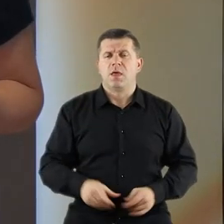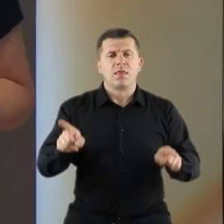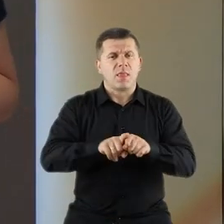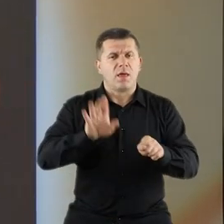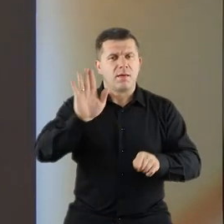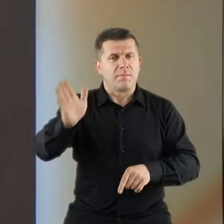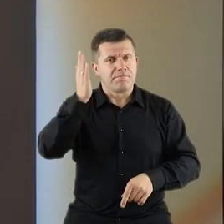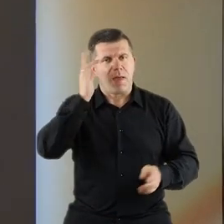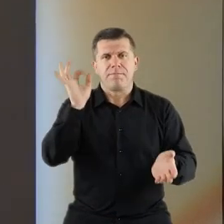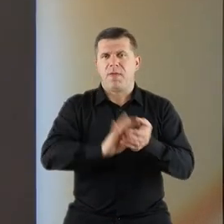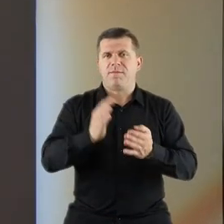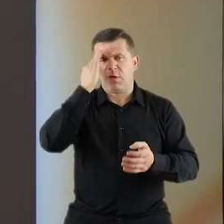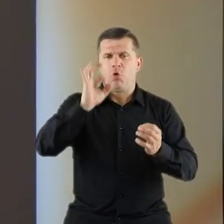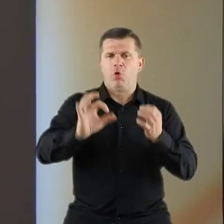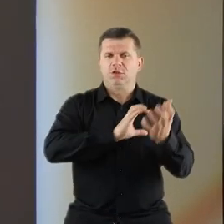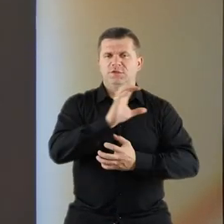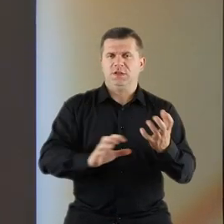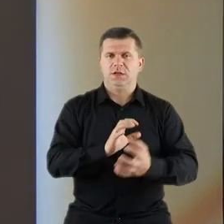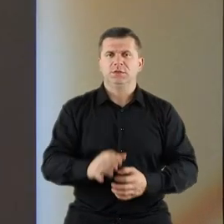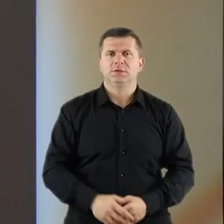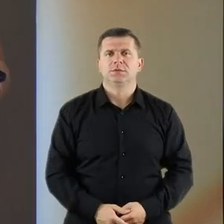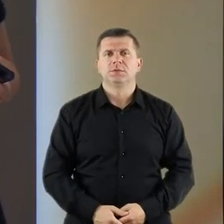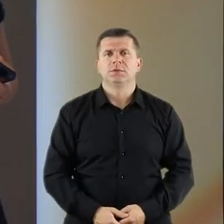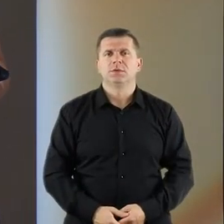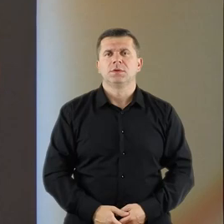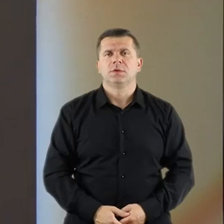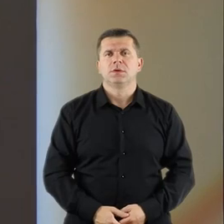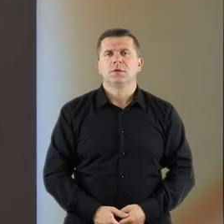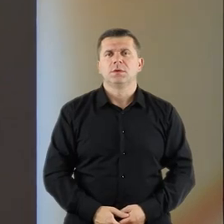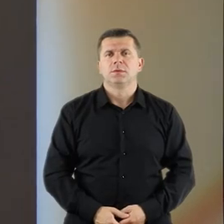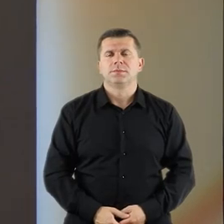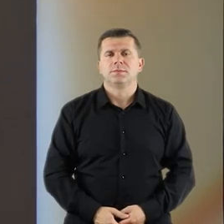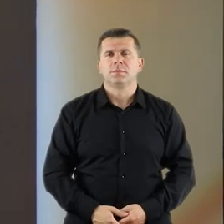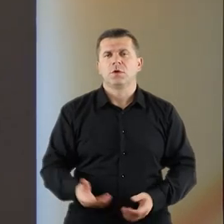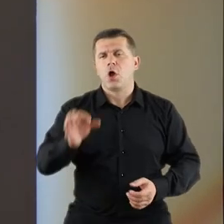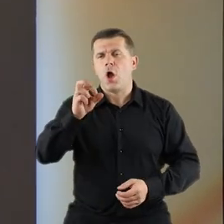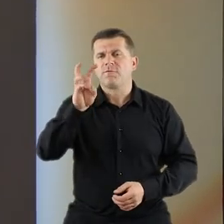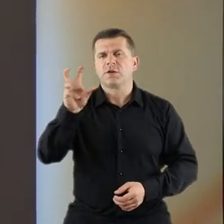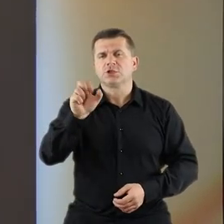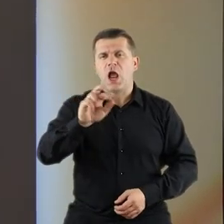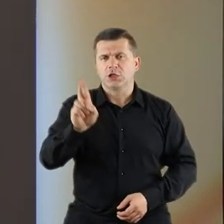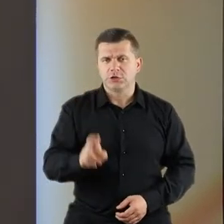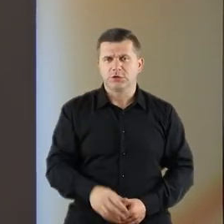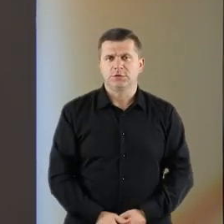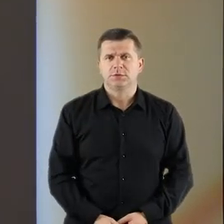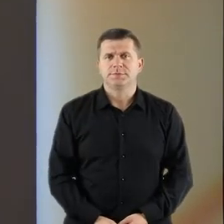też wiedzą Mają pewną wiedzę o świecie guślarzem guślarki owczarze